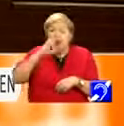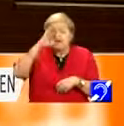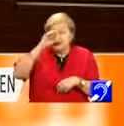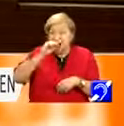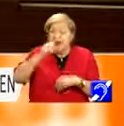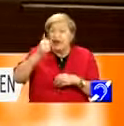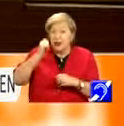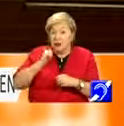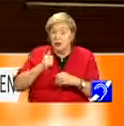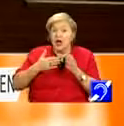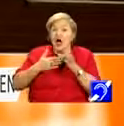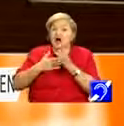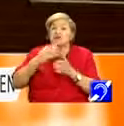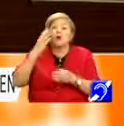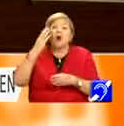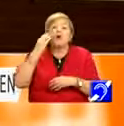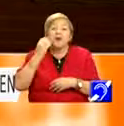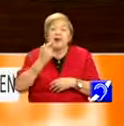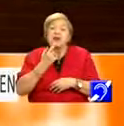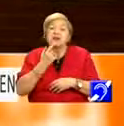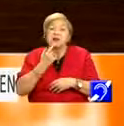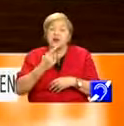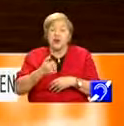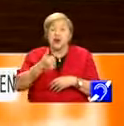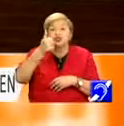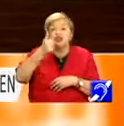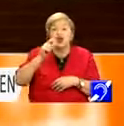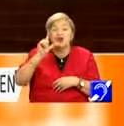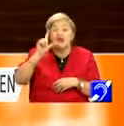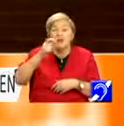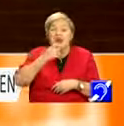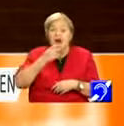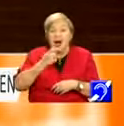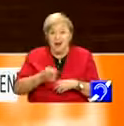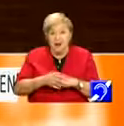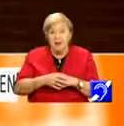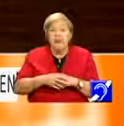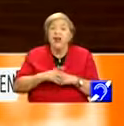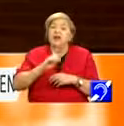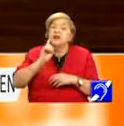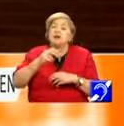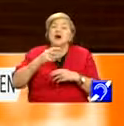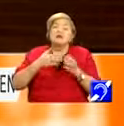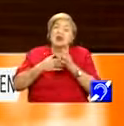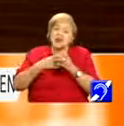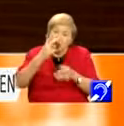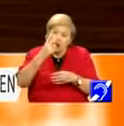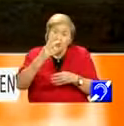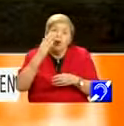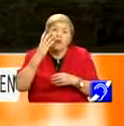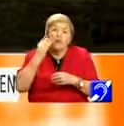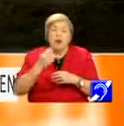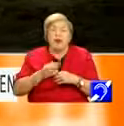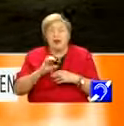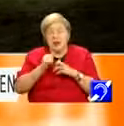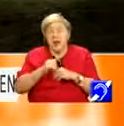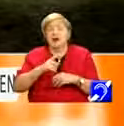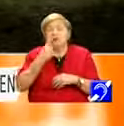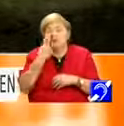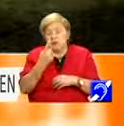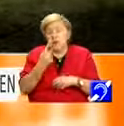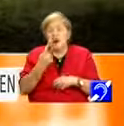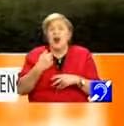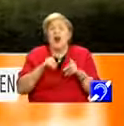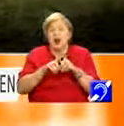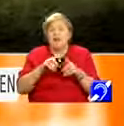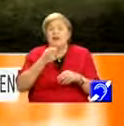Seged o femeie din Timișoara în vârstă de 67 de ani. Ar fi trebuit să ajungă 2 paciente de 67 de ani aici la